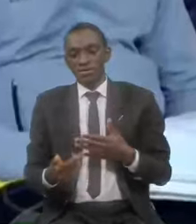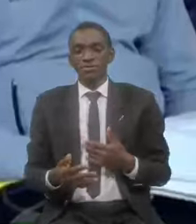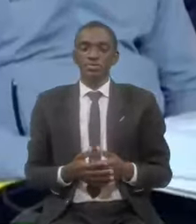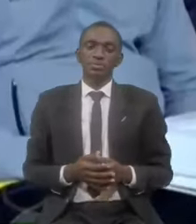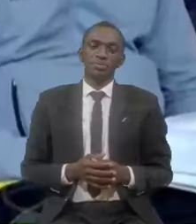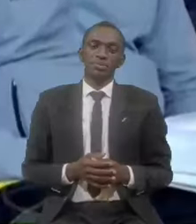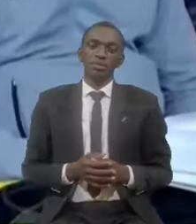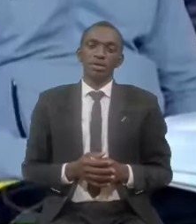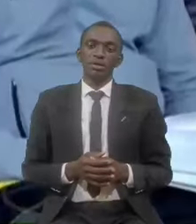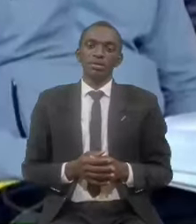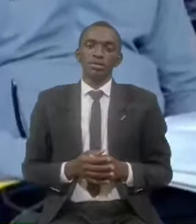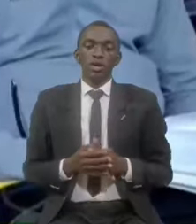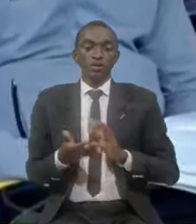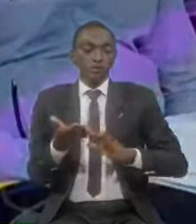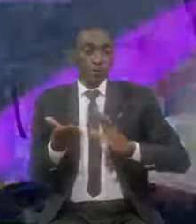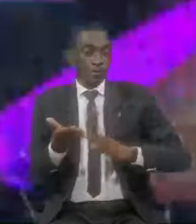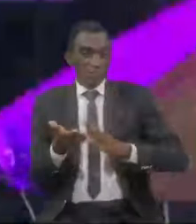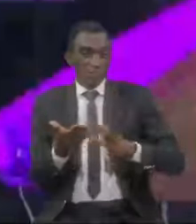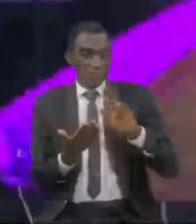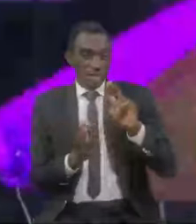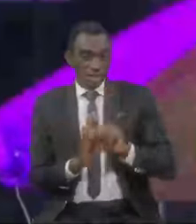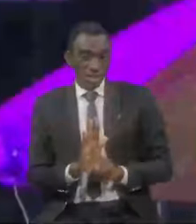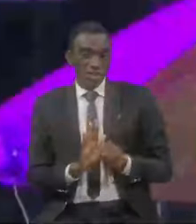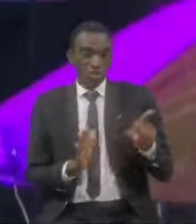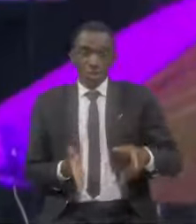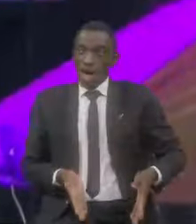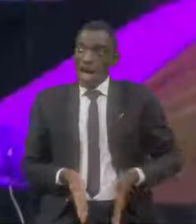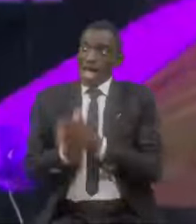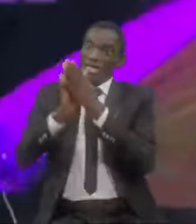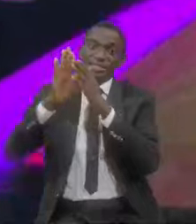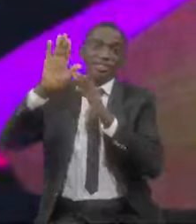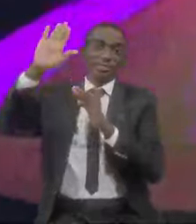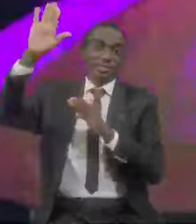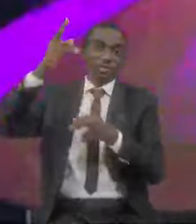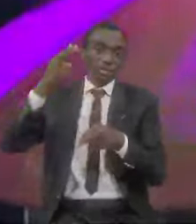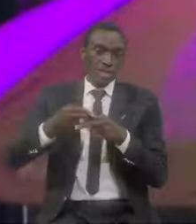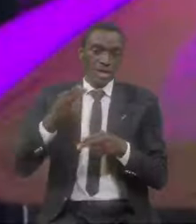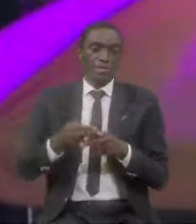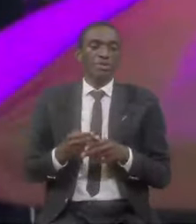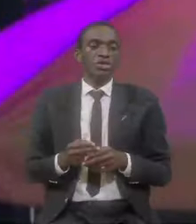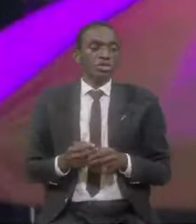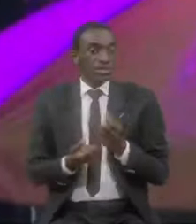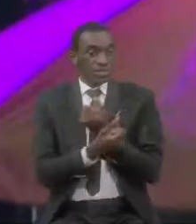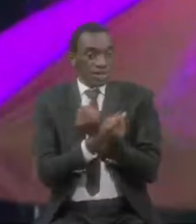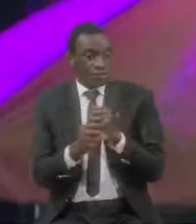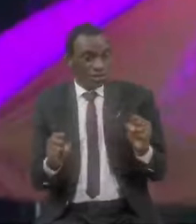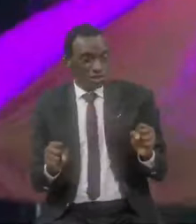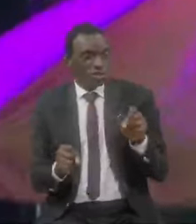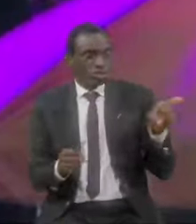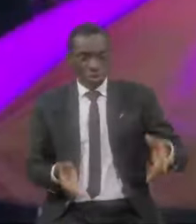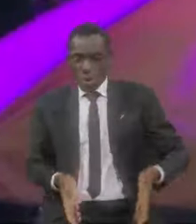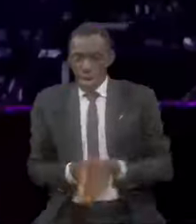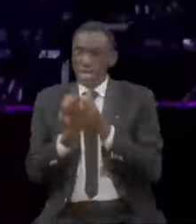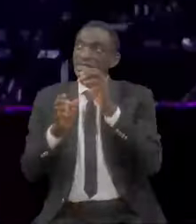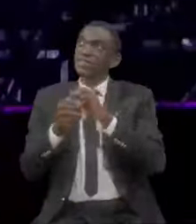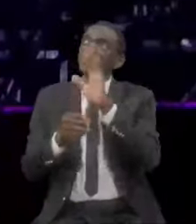demanderez, le pardon que nous demandons en son nom, le salut que nous demandons en